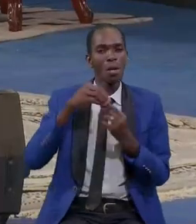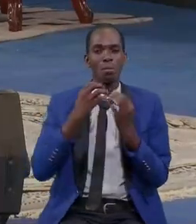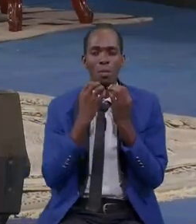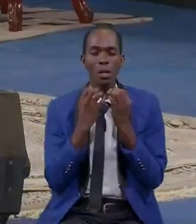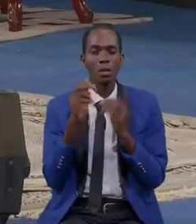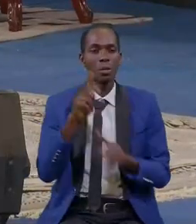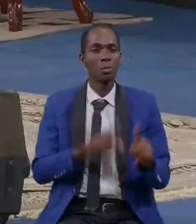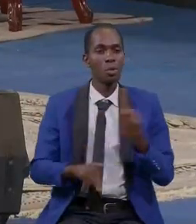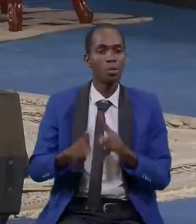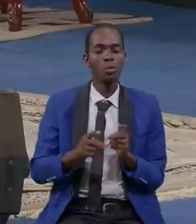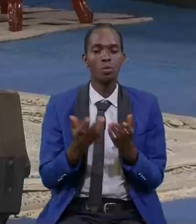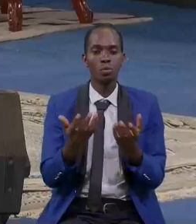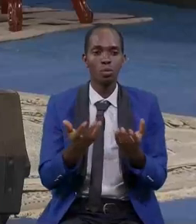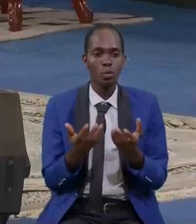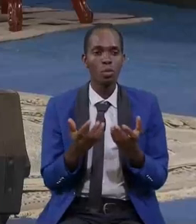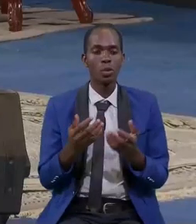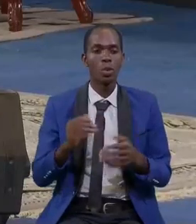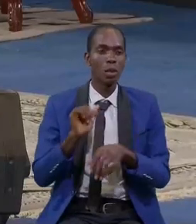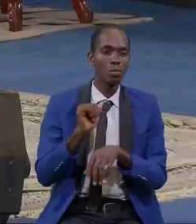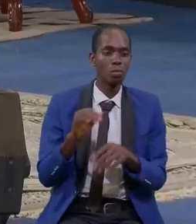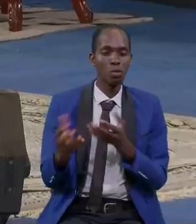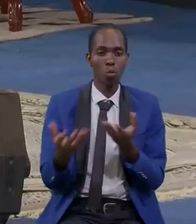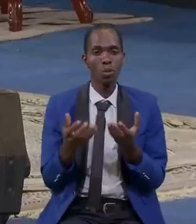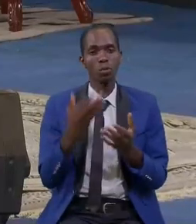et zélé pour les bonnes œuvres.